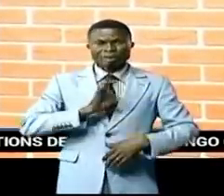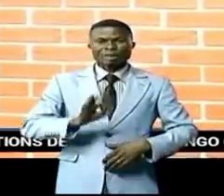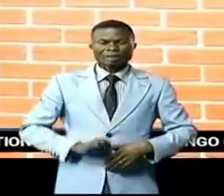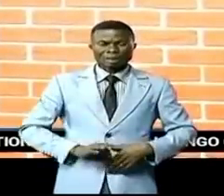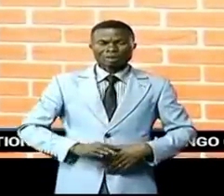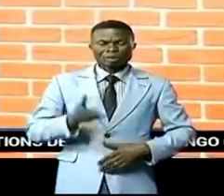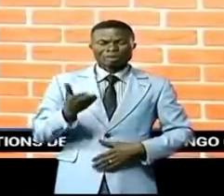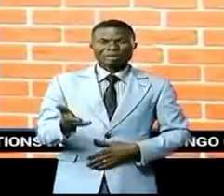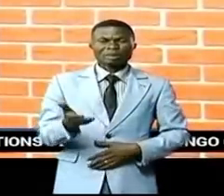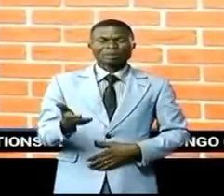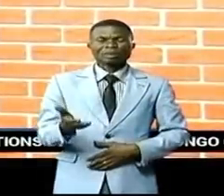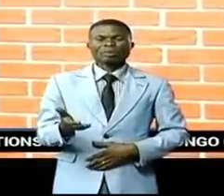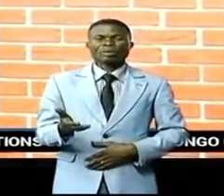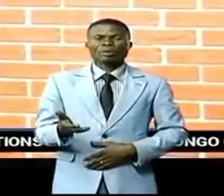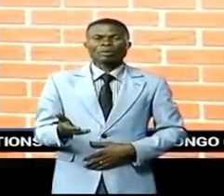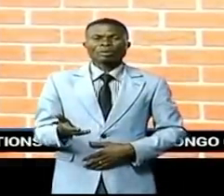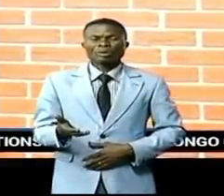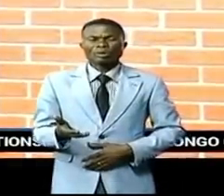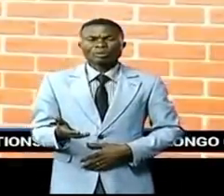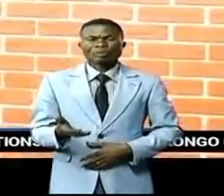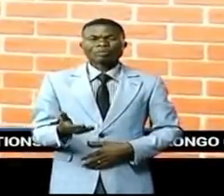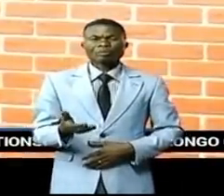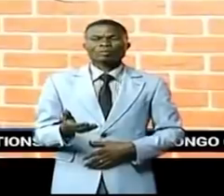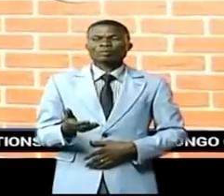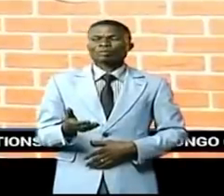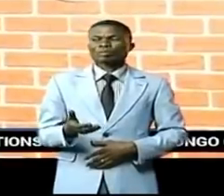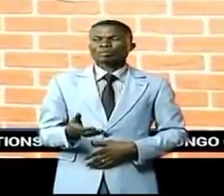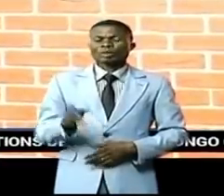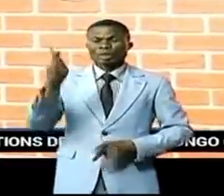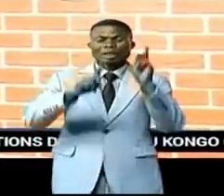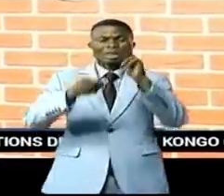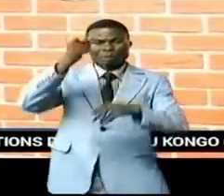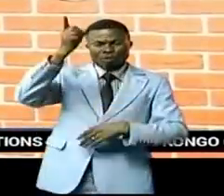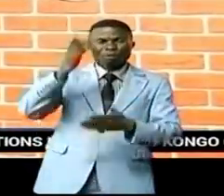Félix Antoine Tshisekedi Tshilombo, le peuple d'abord.